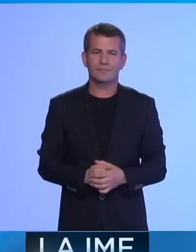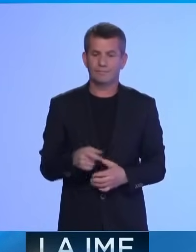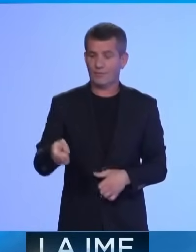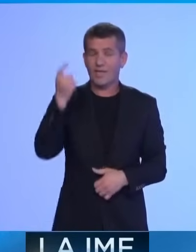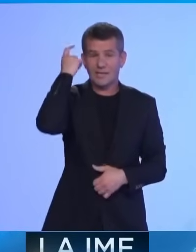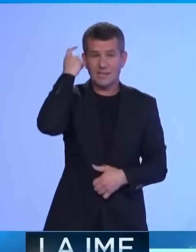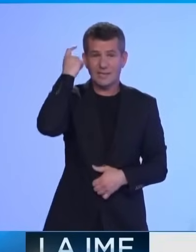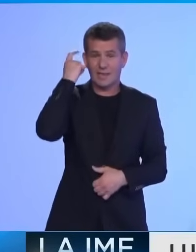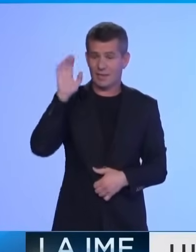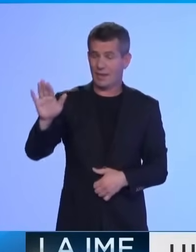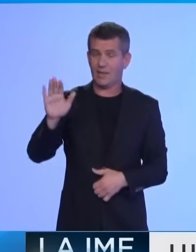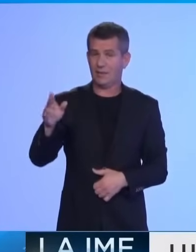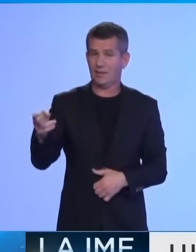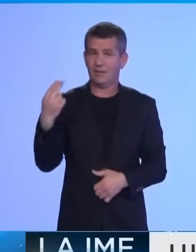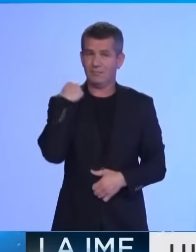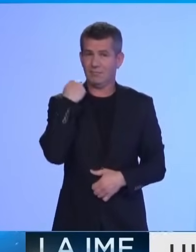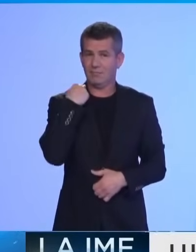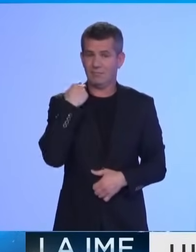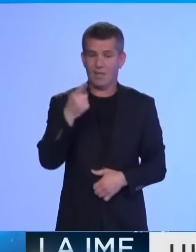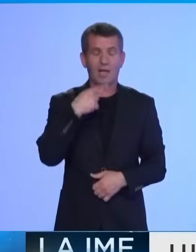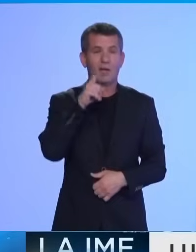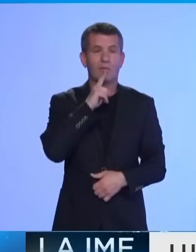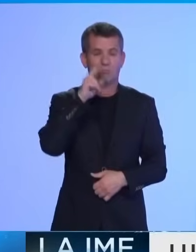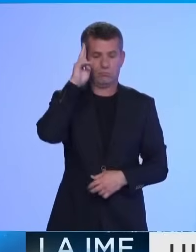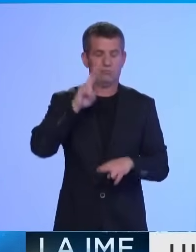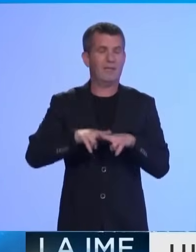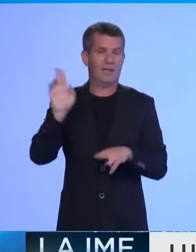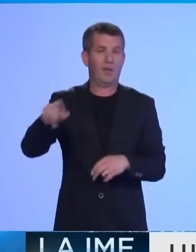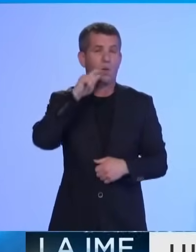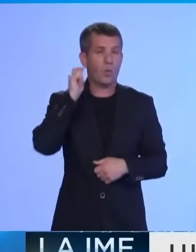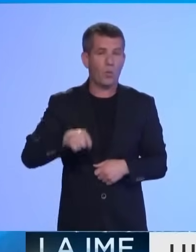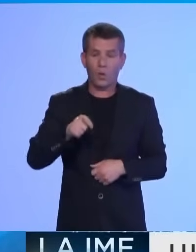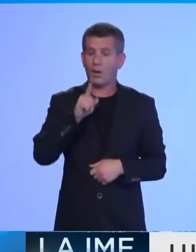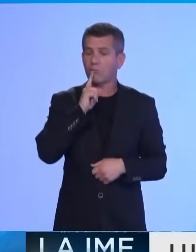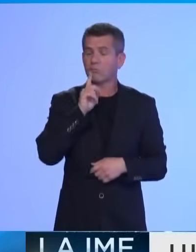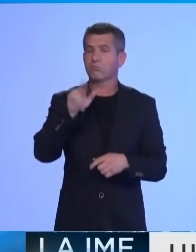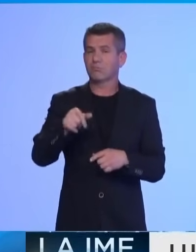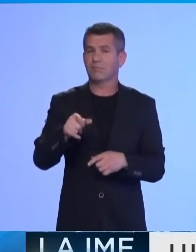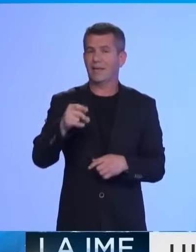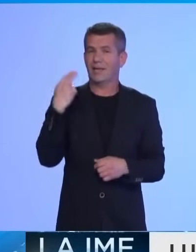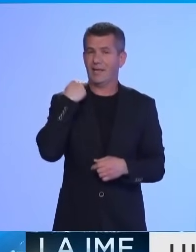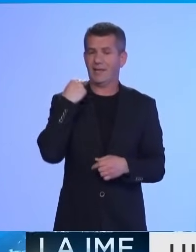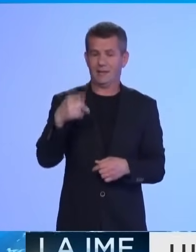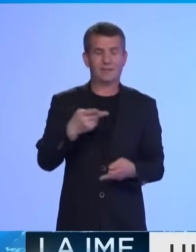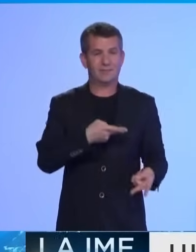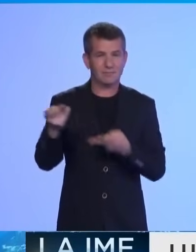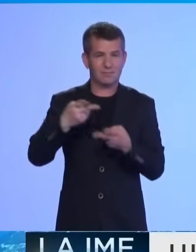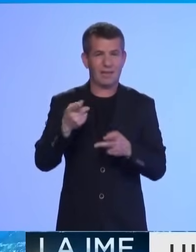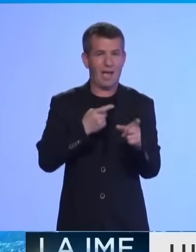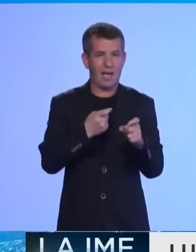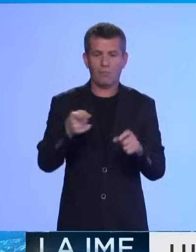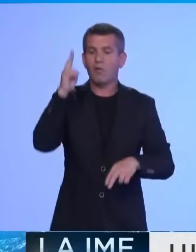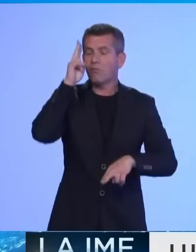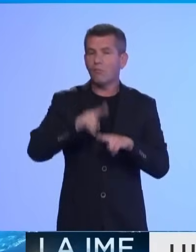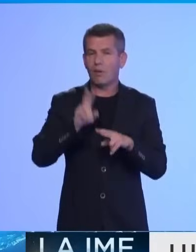Sekretari i Jashtëm i Mbretërisë së Bashkuar Lordi Cameron ka thënë se i takon Ukrainës të vendosë si të përdorë armët britanike dhe këmbëngulje se ajo ka të drejtë